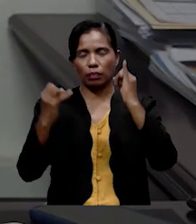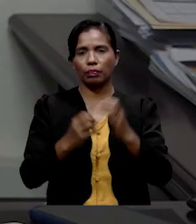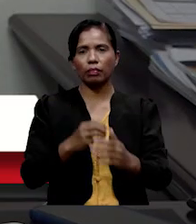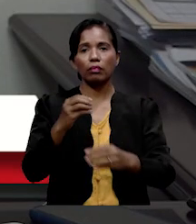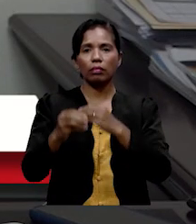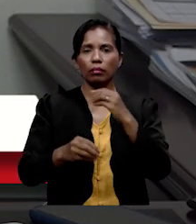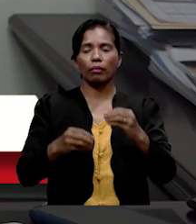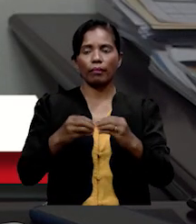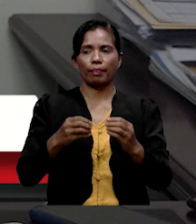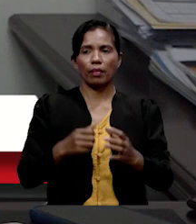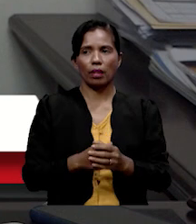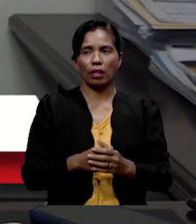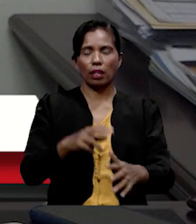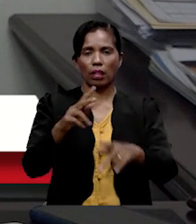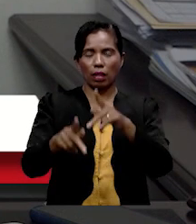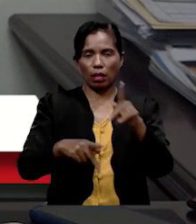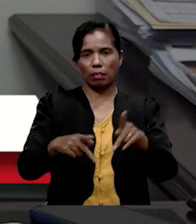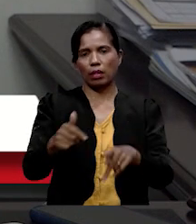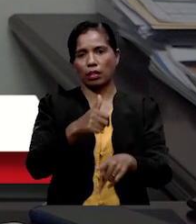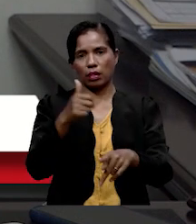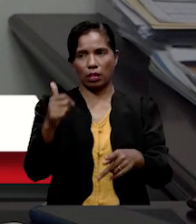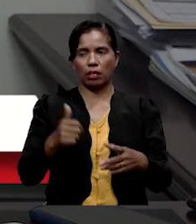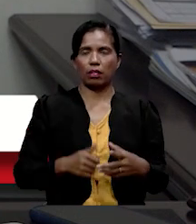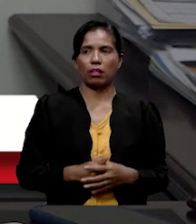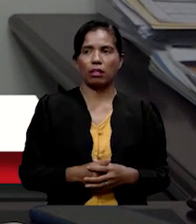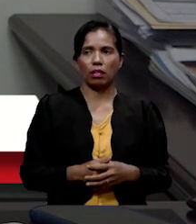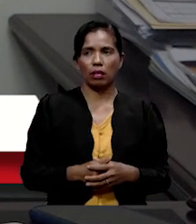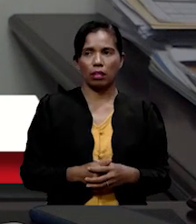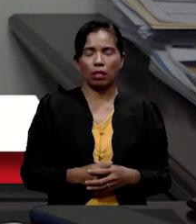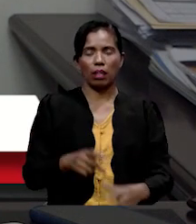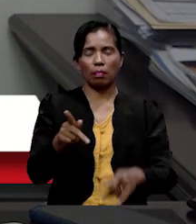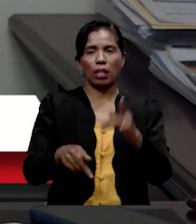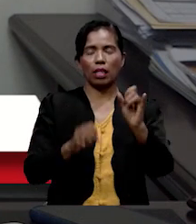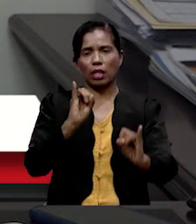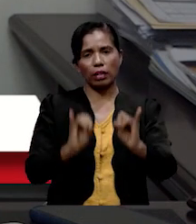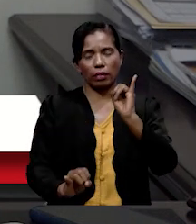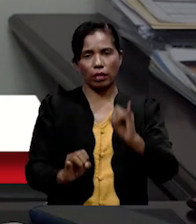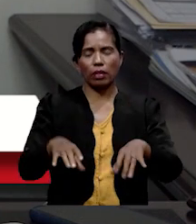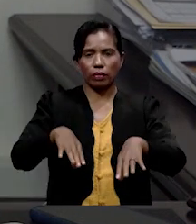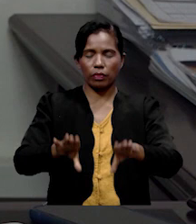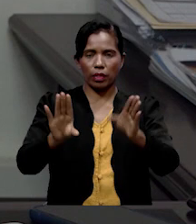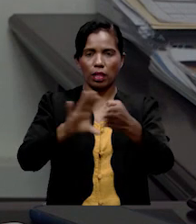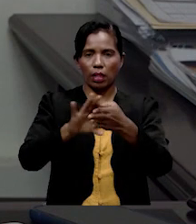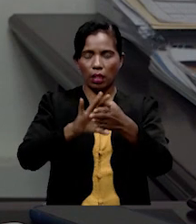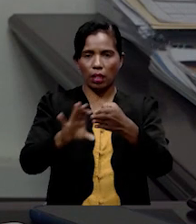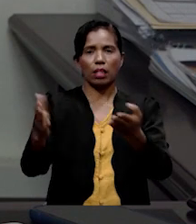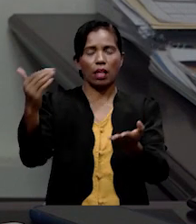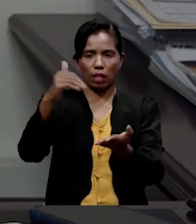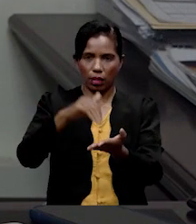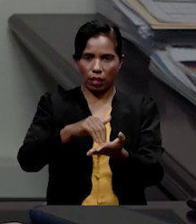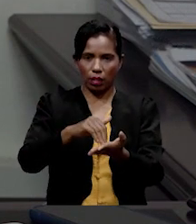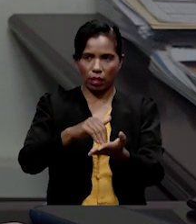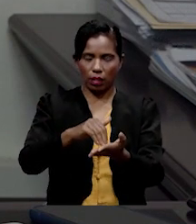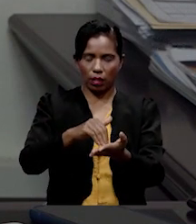iha komunidade balu ka iha individu balu nebe maka fan filafale